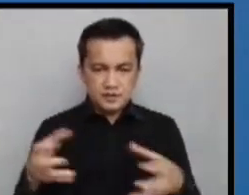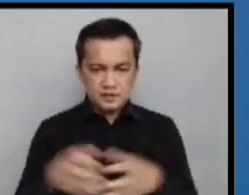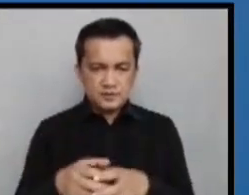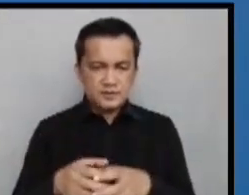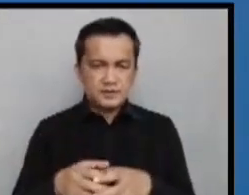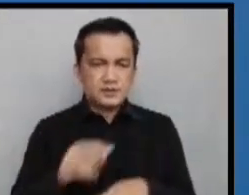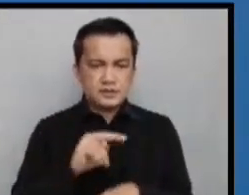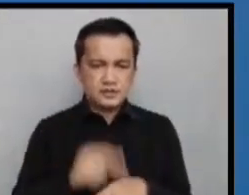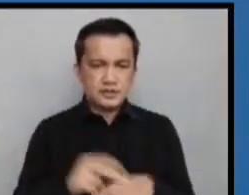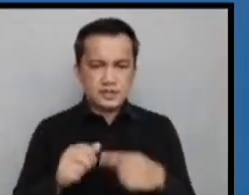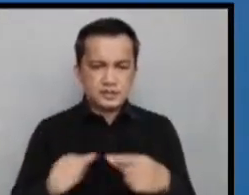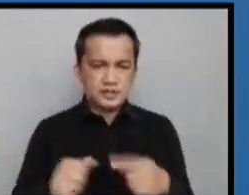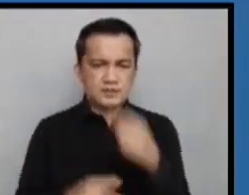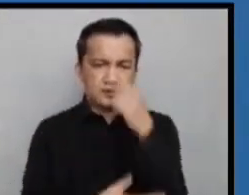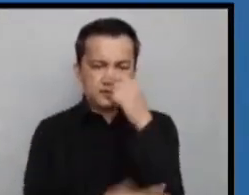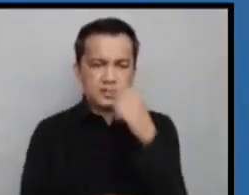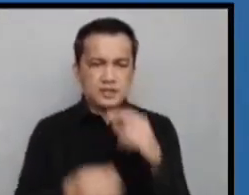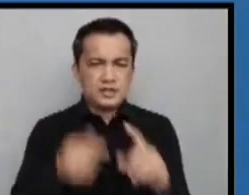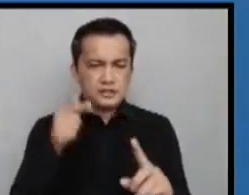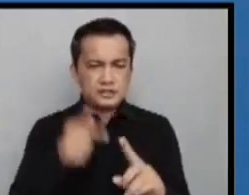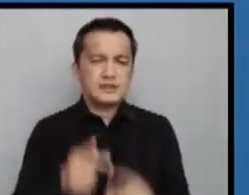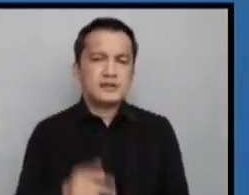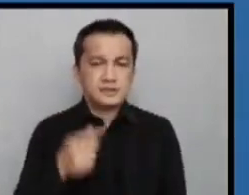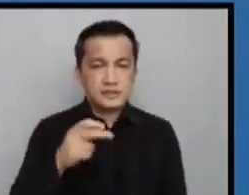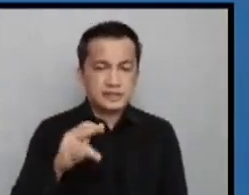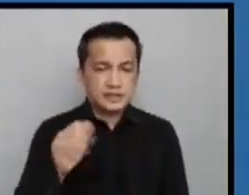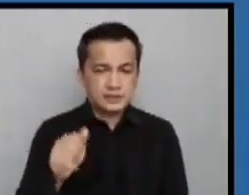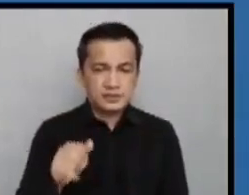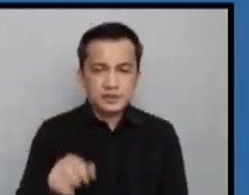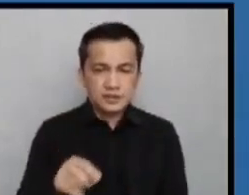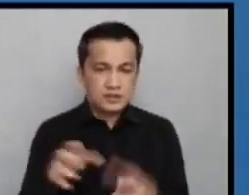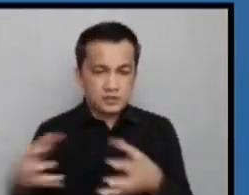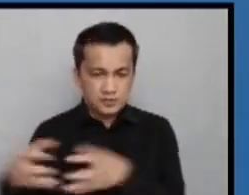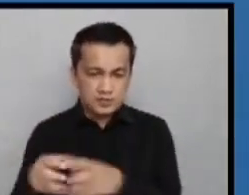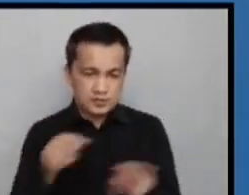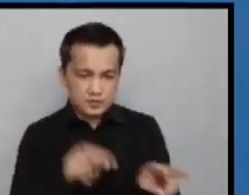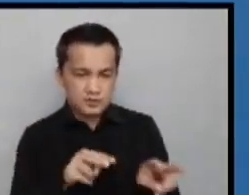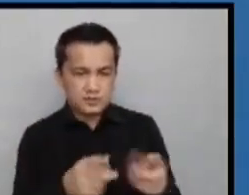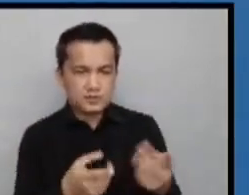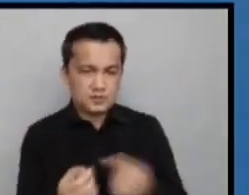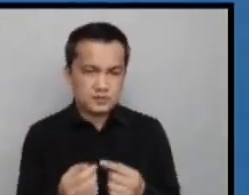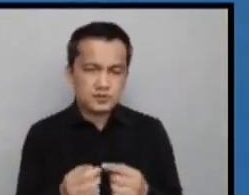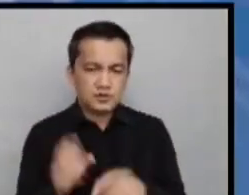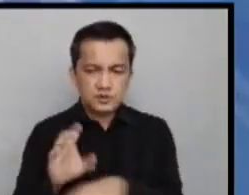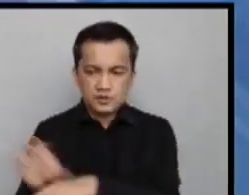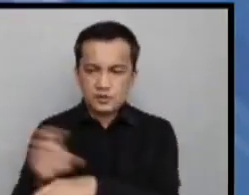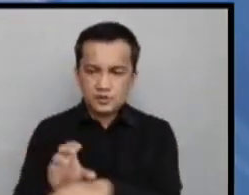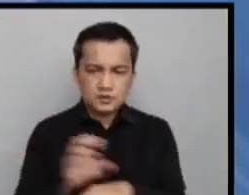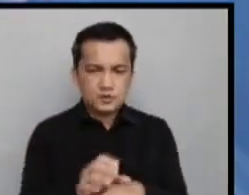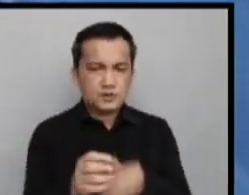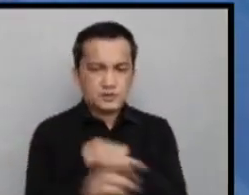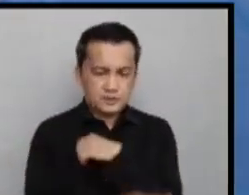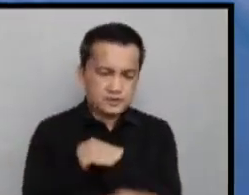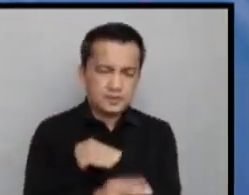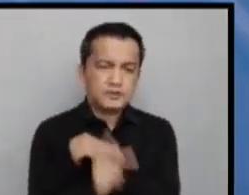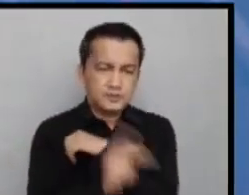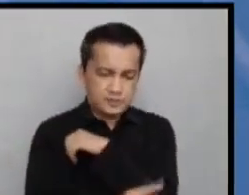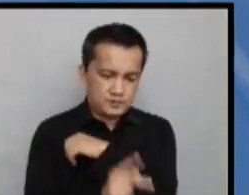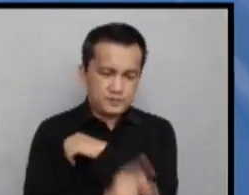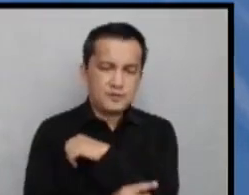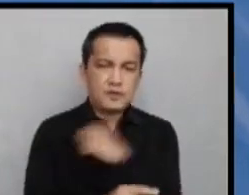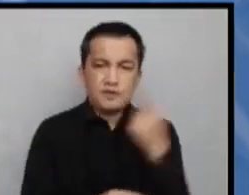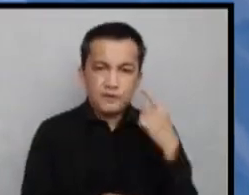Anti-Poverty Action Agenda. Kasalukuyan ding nakatutok ang komisyon sa pagsasagawa ng konsultasyon sa mga rehiyon at probinsya para